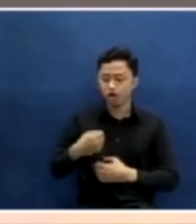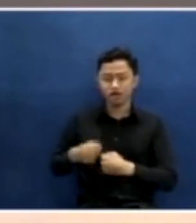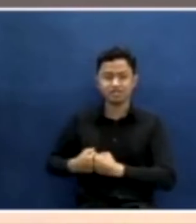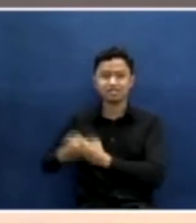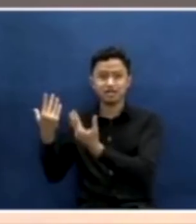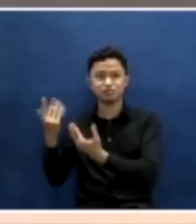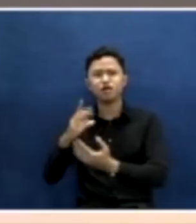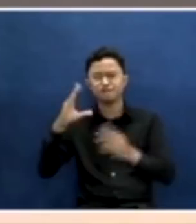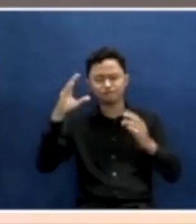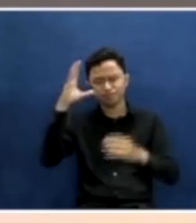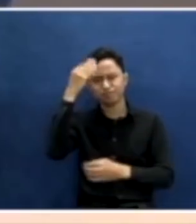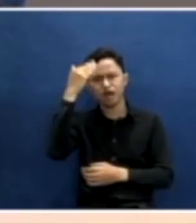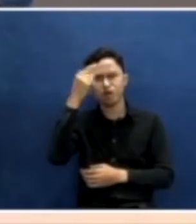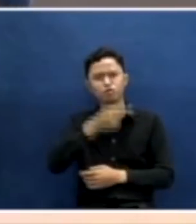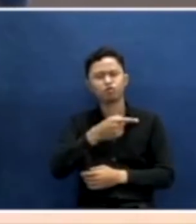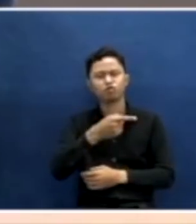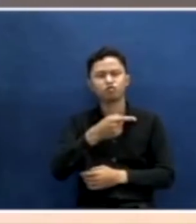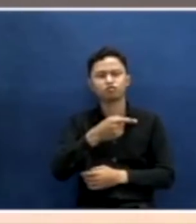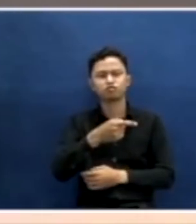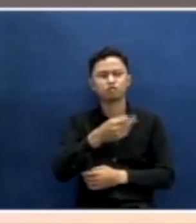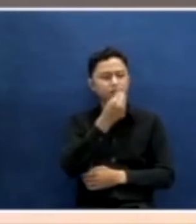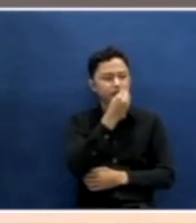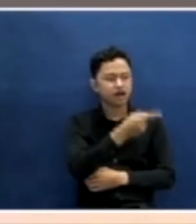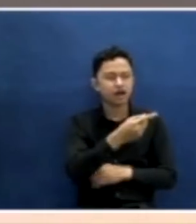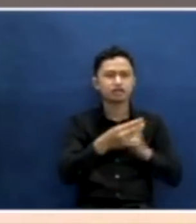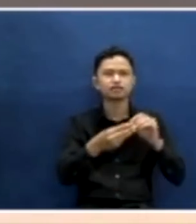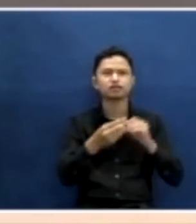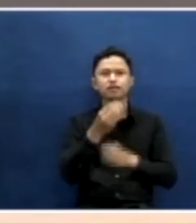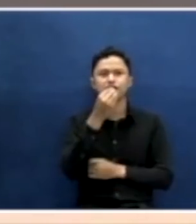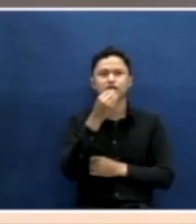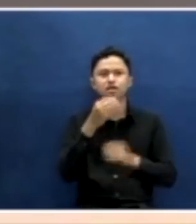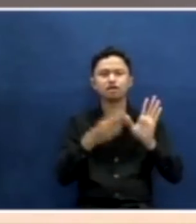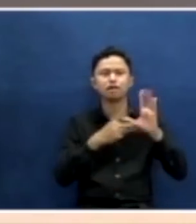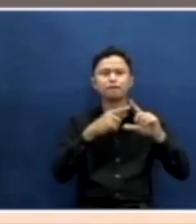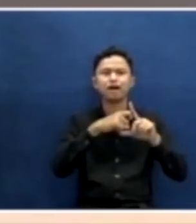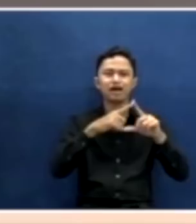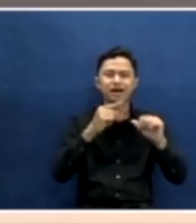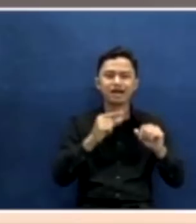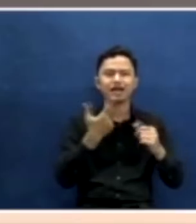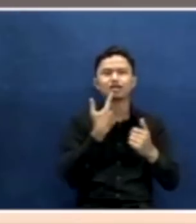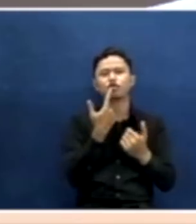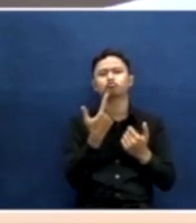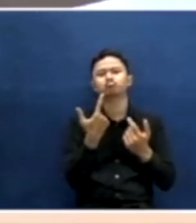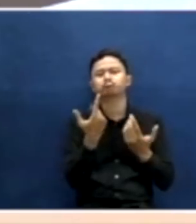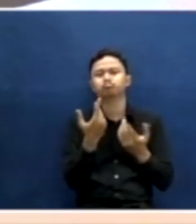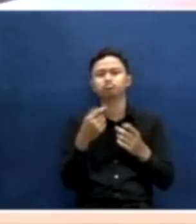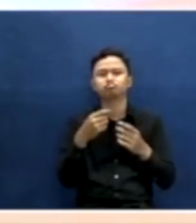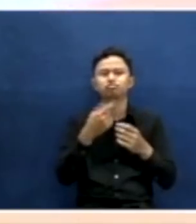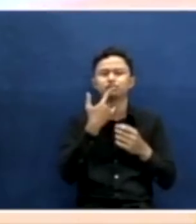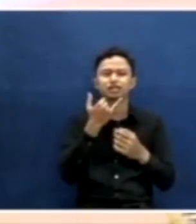mereka tahu segala macam makar dan segala macam konspirasi yang mereka miliki tidak akan pernah berjalan